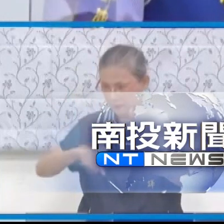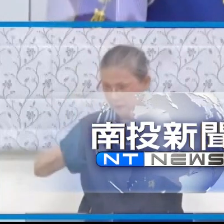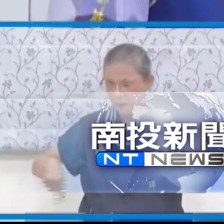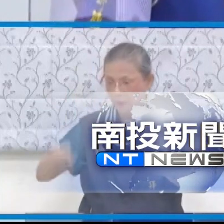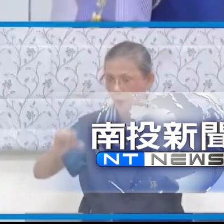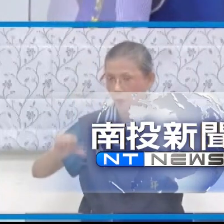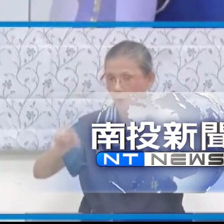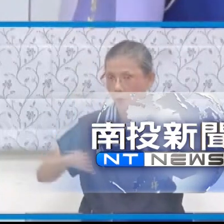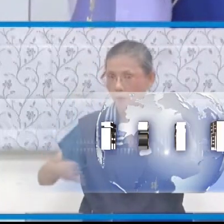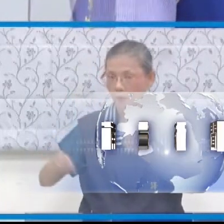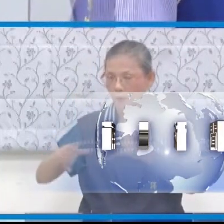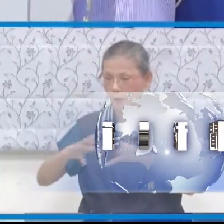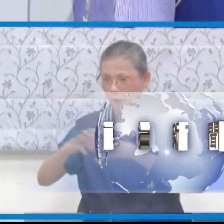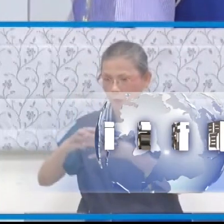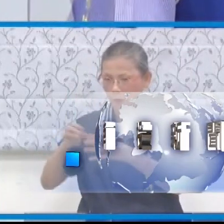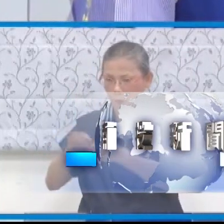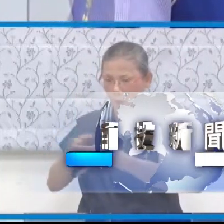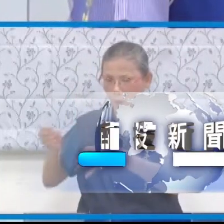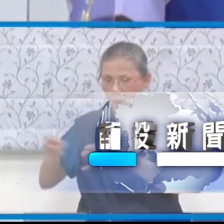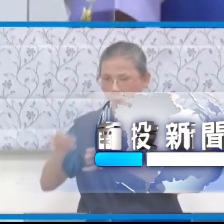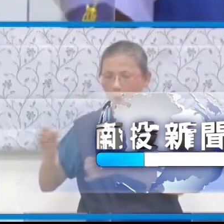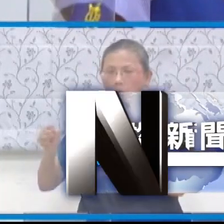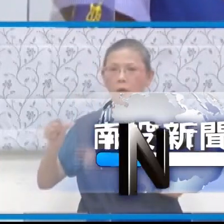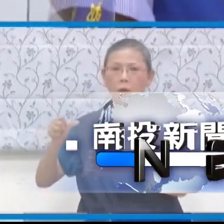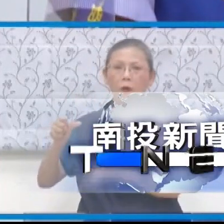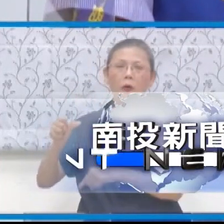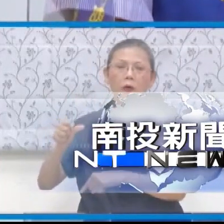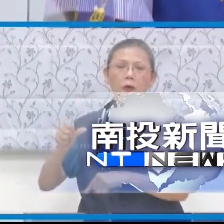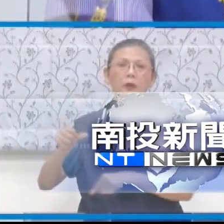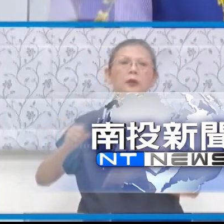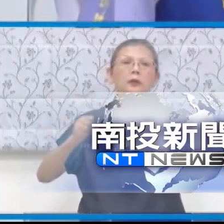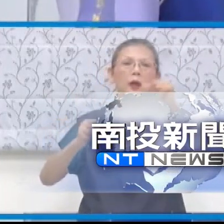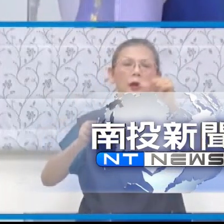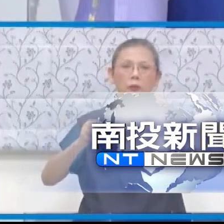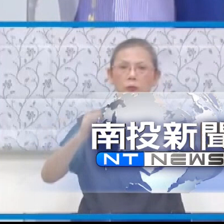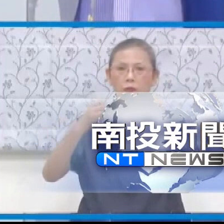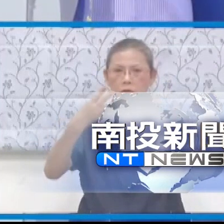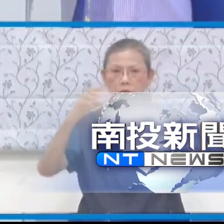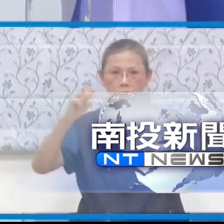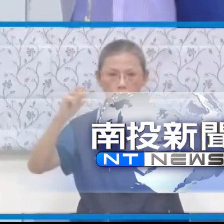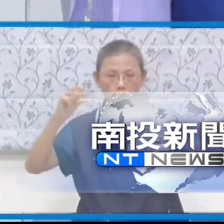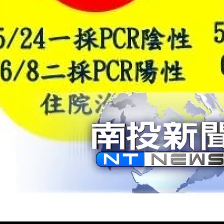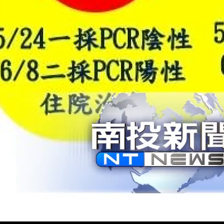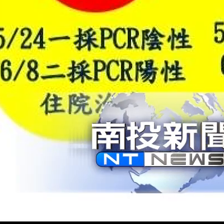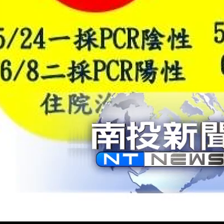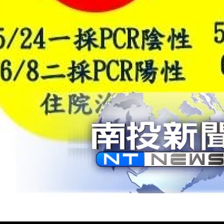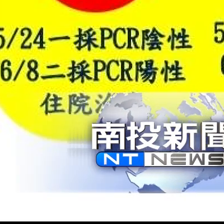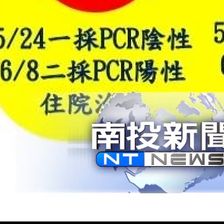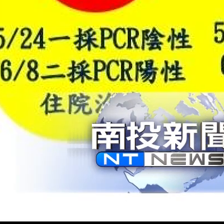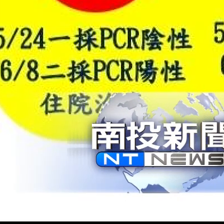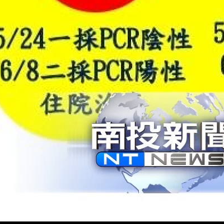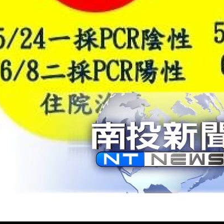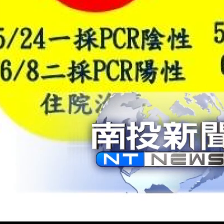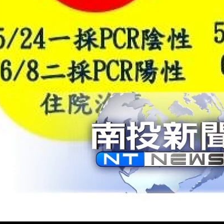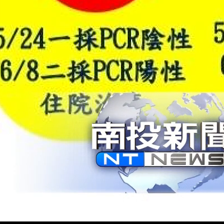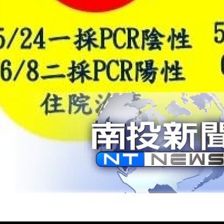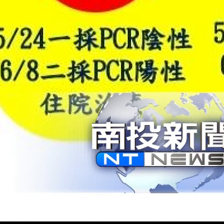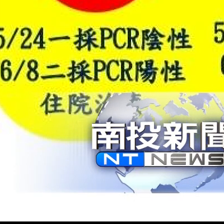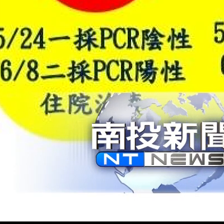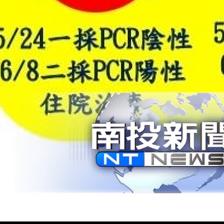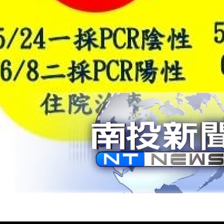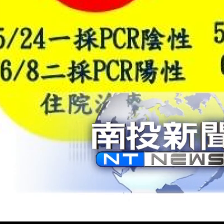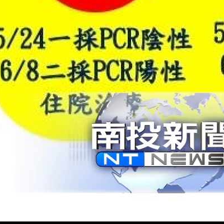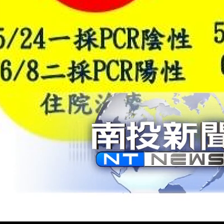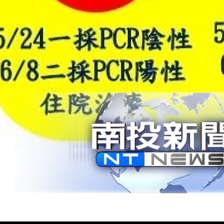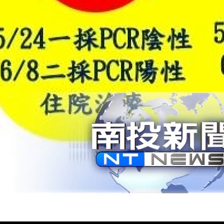12030、按12031，分别是84岁男性以及84岁甲53岁女性，嘛是按5450的共大